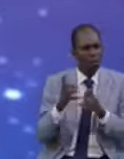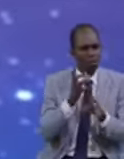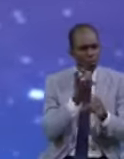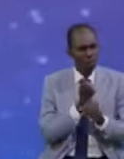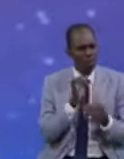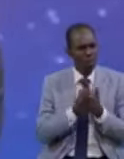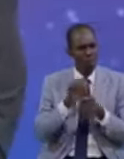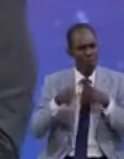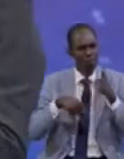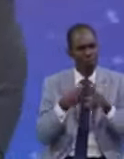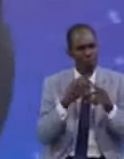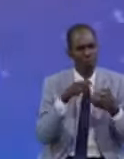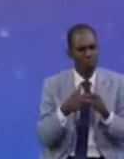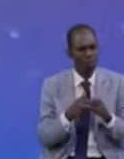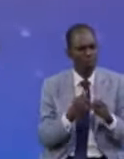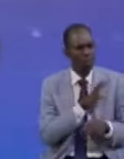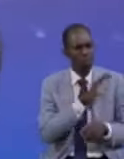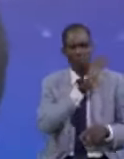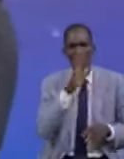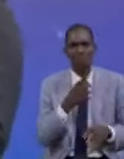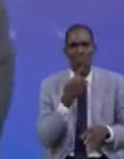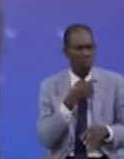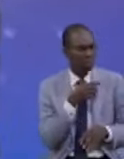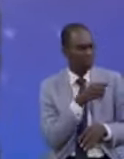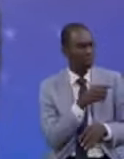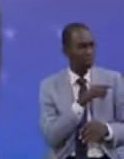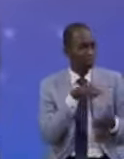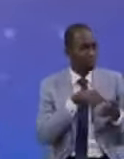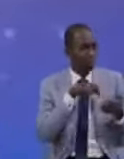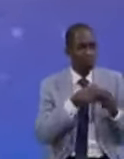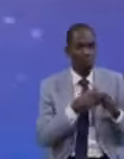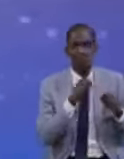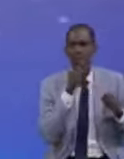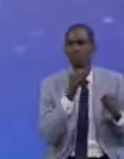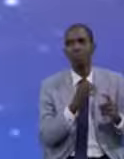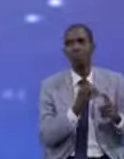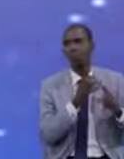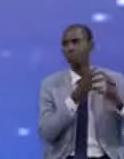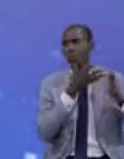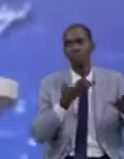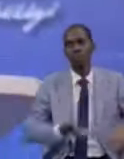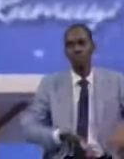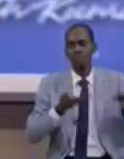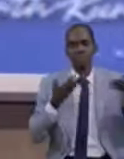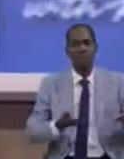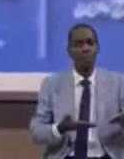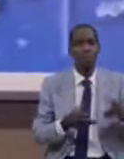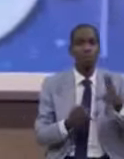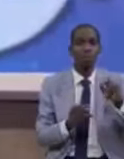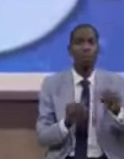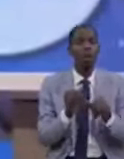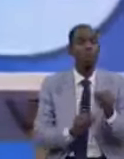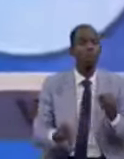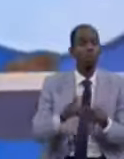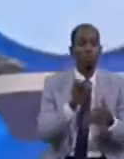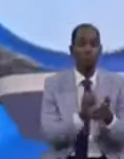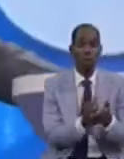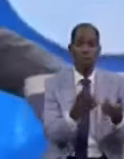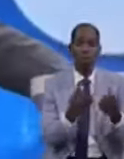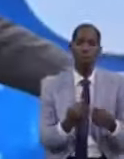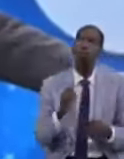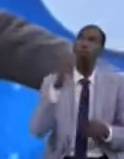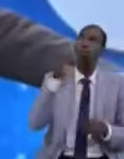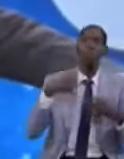jamais dit oh ça ça ça dérange tous ceux qui sont venus il a les a guéri tous